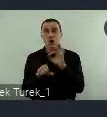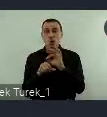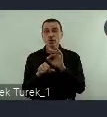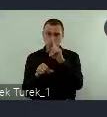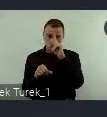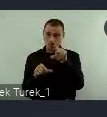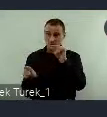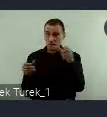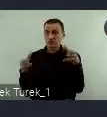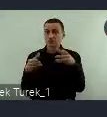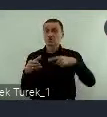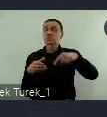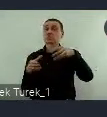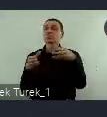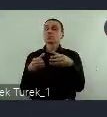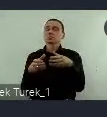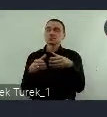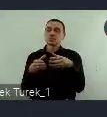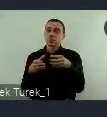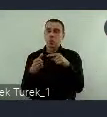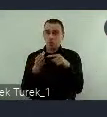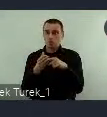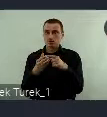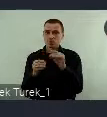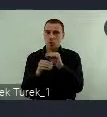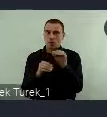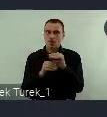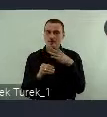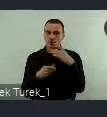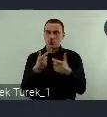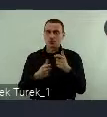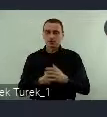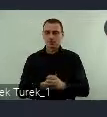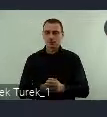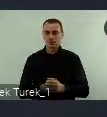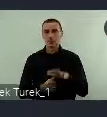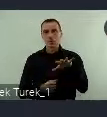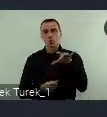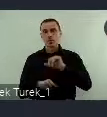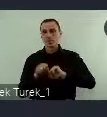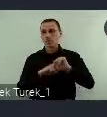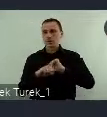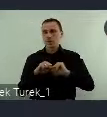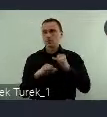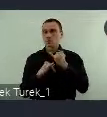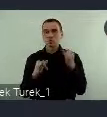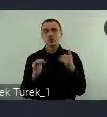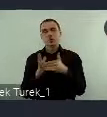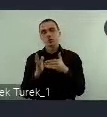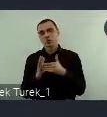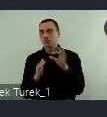osób gdzieś tam uczestników osób z niepełnosprawnościami albo z jakimiś innymi potrzebami